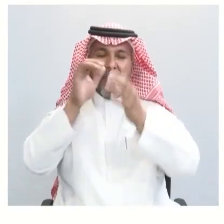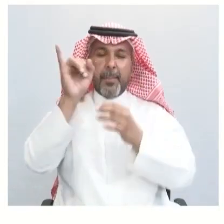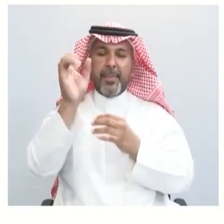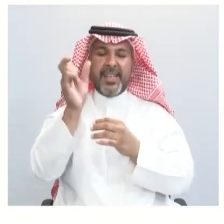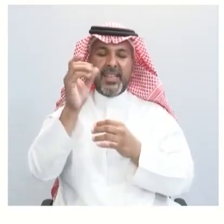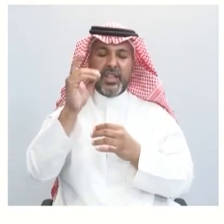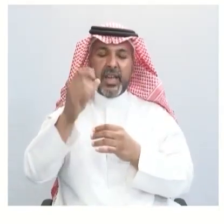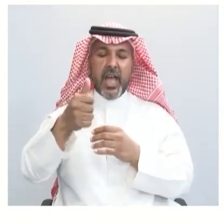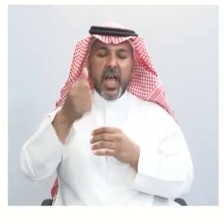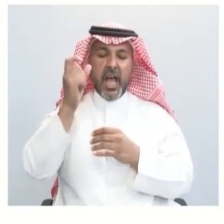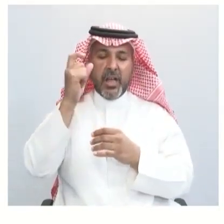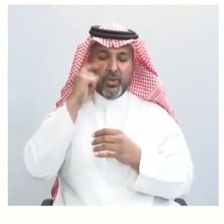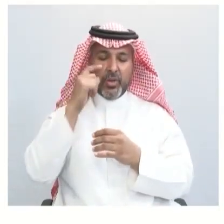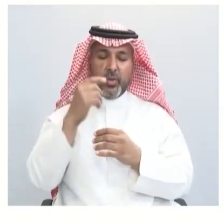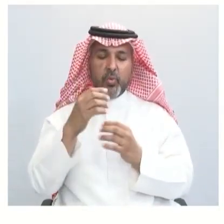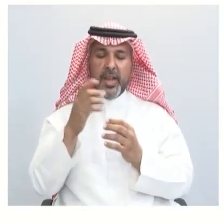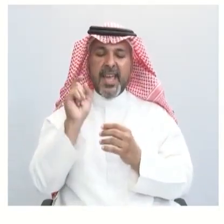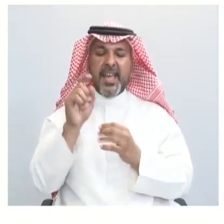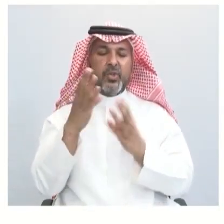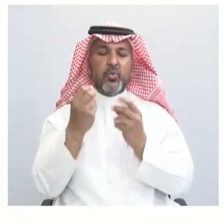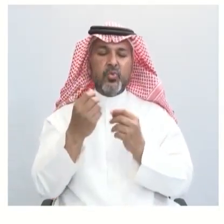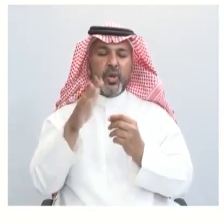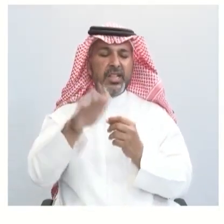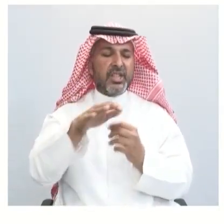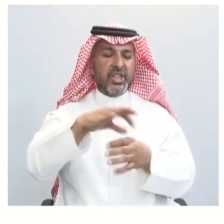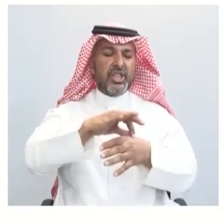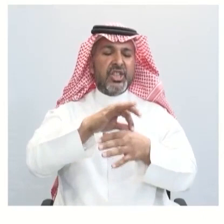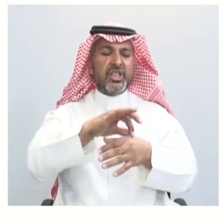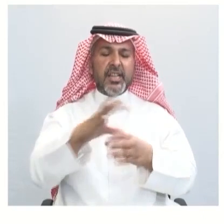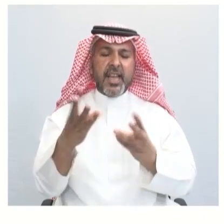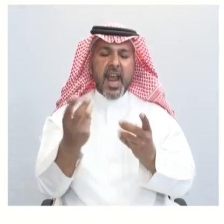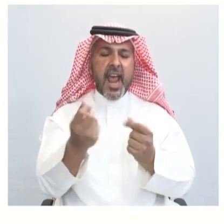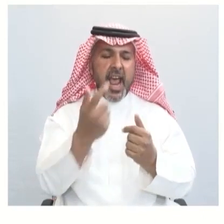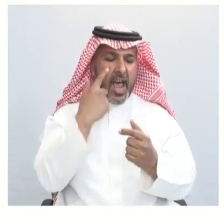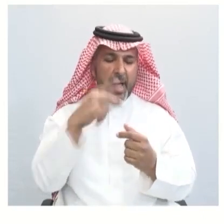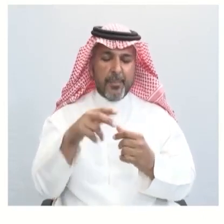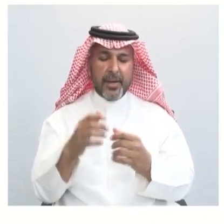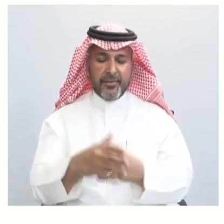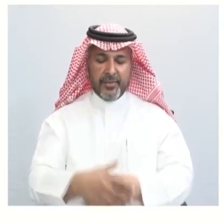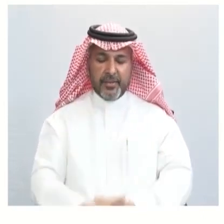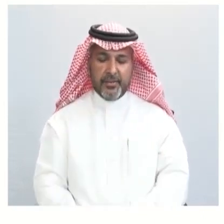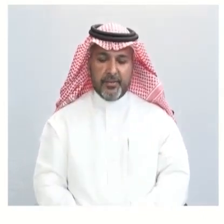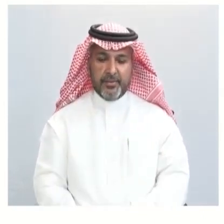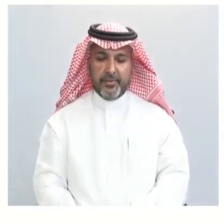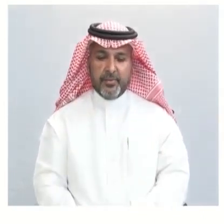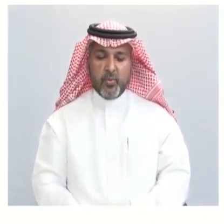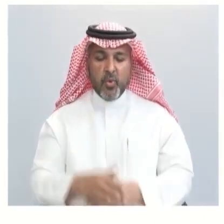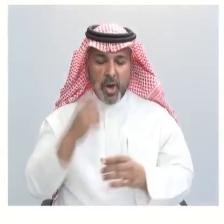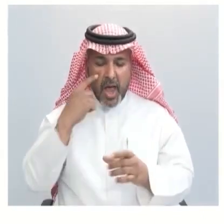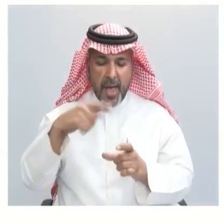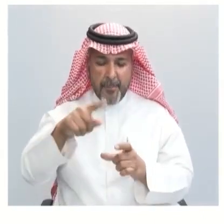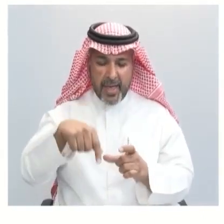بالاقدام المربعه يعني انا لما ابغى اشوف اللي هو اف اوف اكس المساحه المخصصه لكل شخص راح